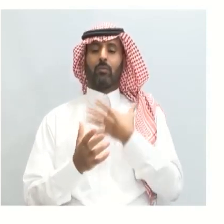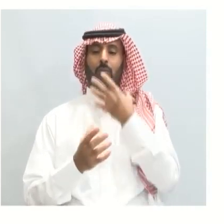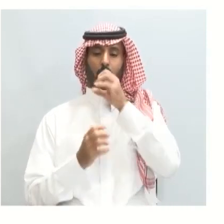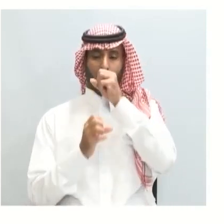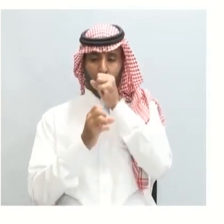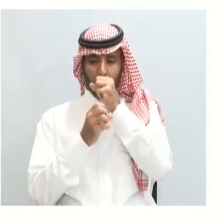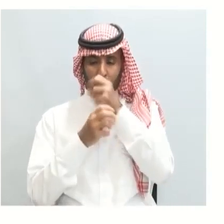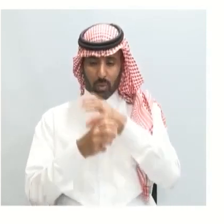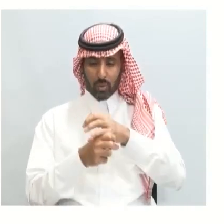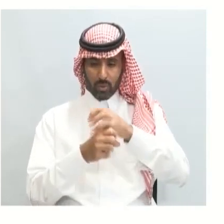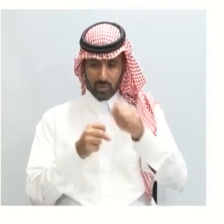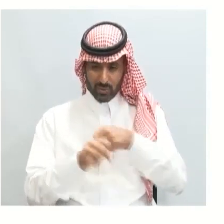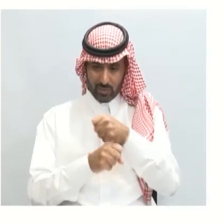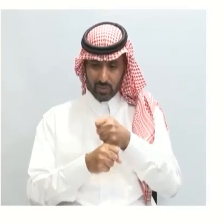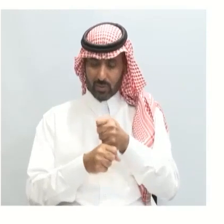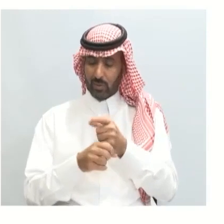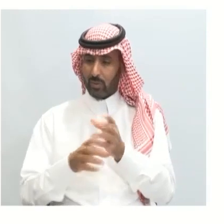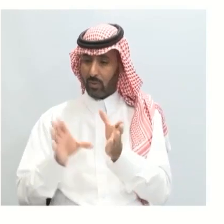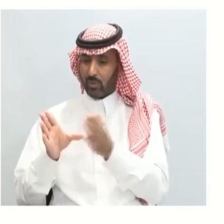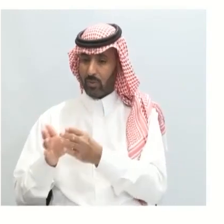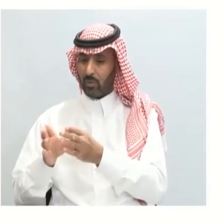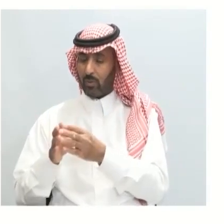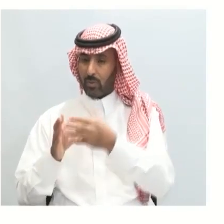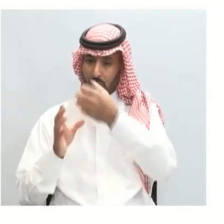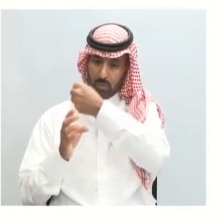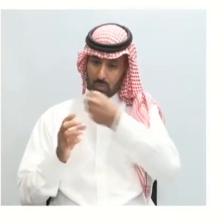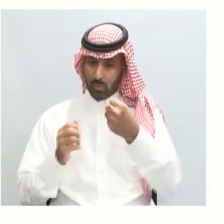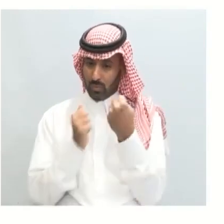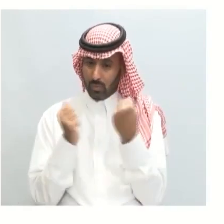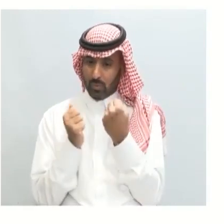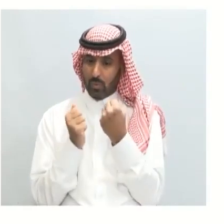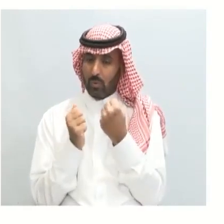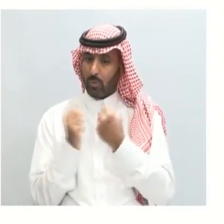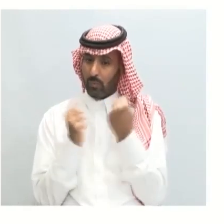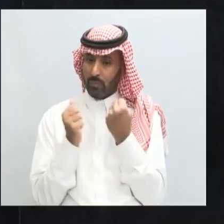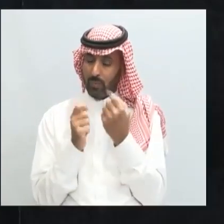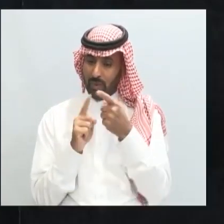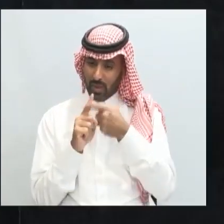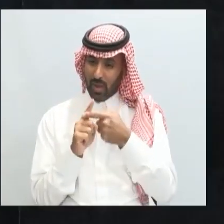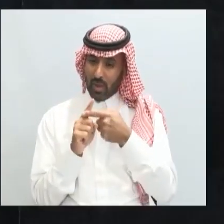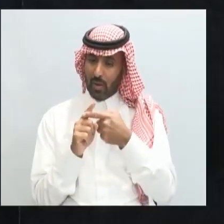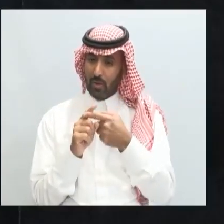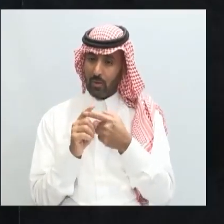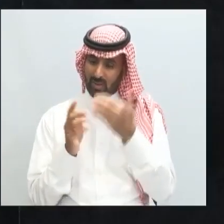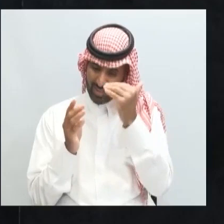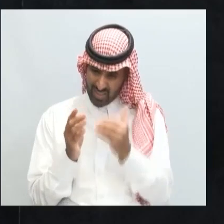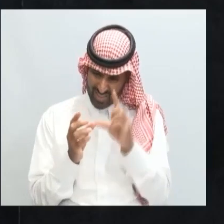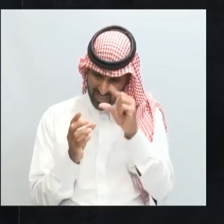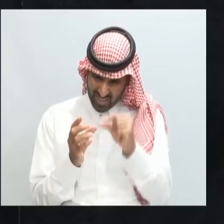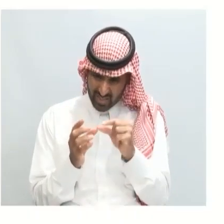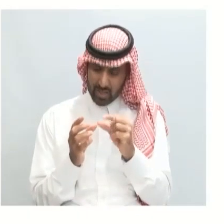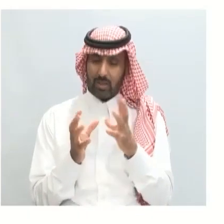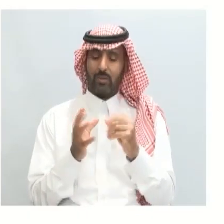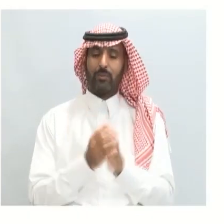فيه فطيره واحكم اغلاقه ثم وضعت في الثلاجه في الثلاجه معناها ان ماذا حدث للحراره انخفضت اذا ماذا سيحدث للحجم